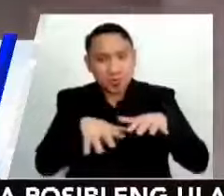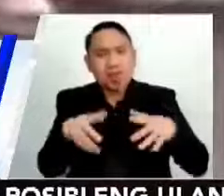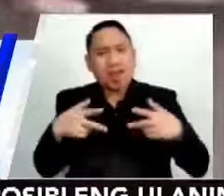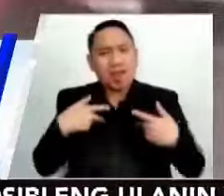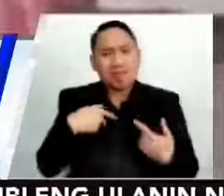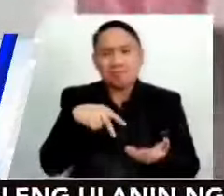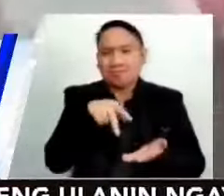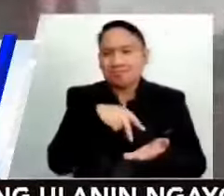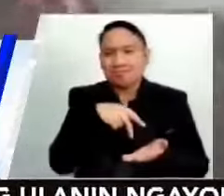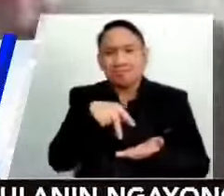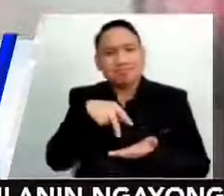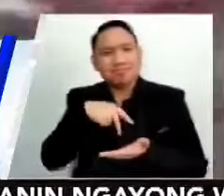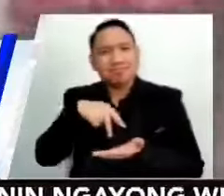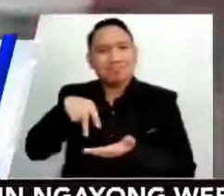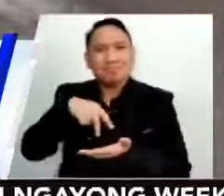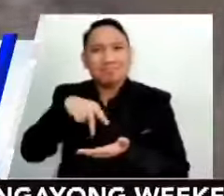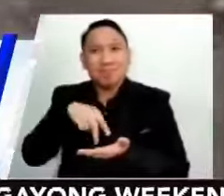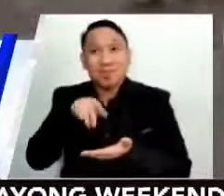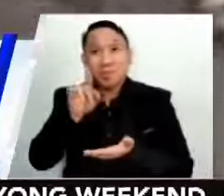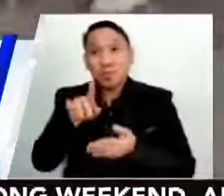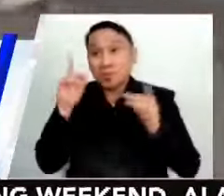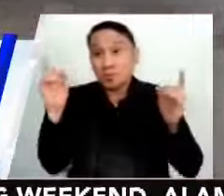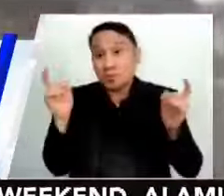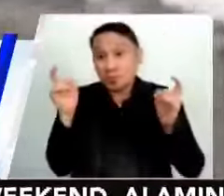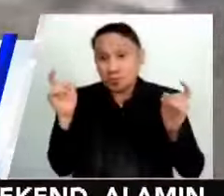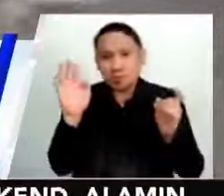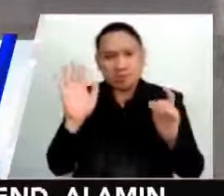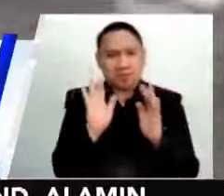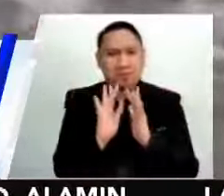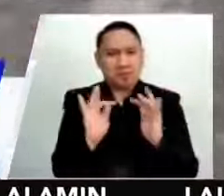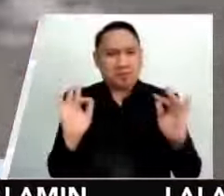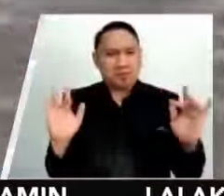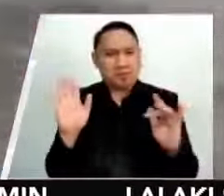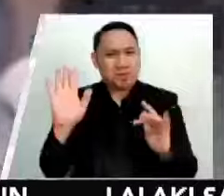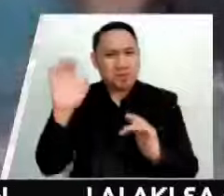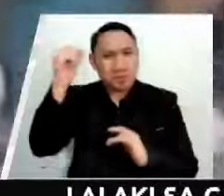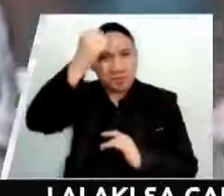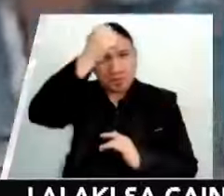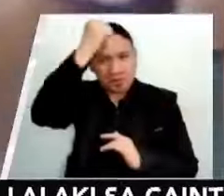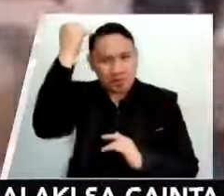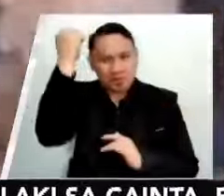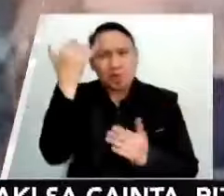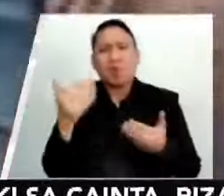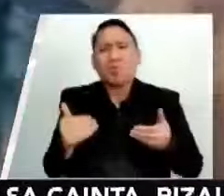Sayawan. Ang selebrasyon ng kapistahan ng kanilang mga patron, hindi raw mapipigil ng baha.